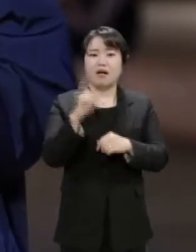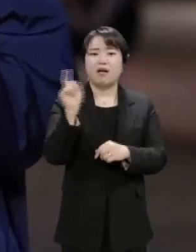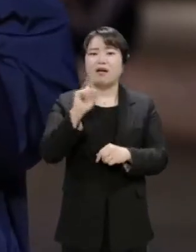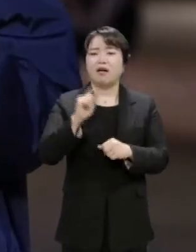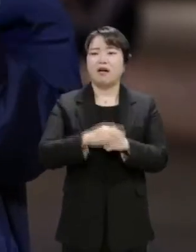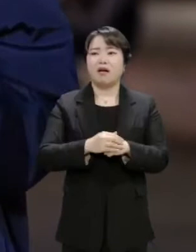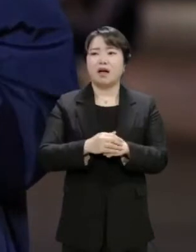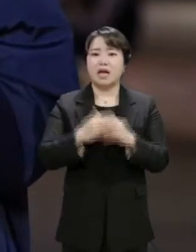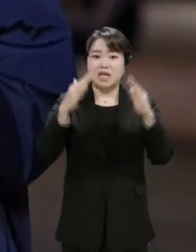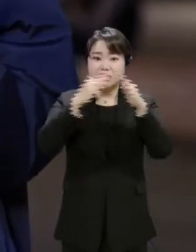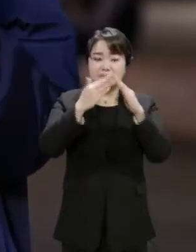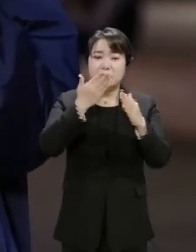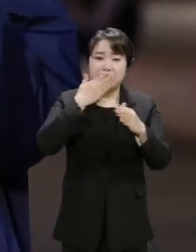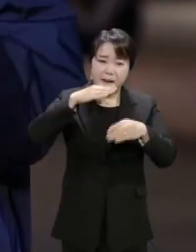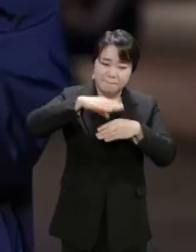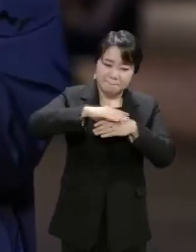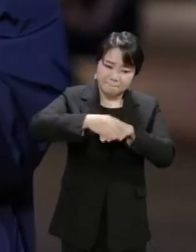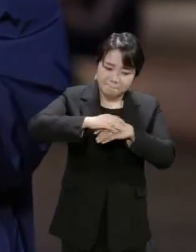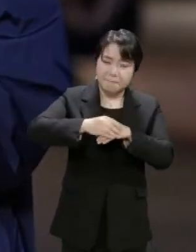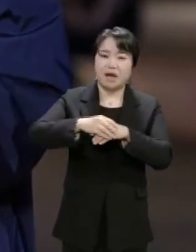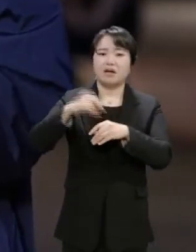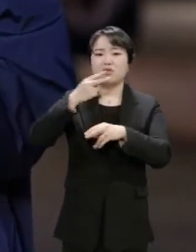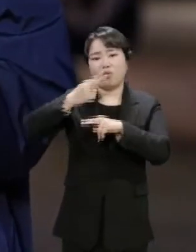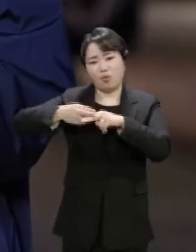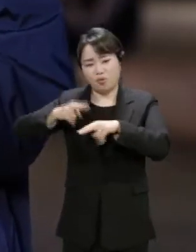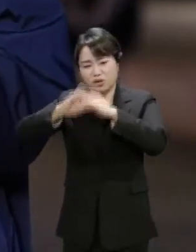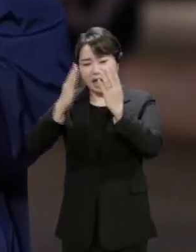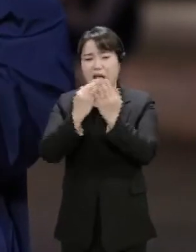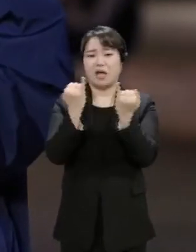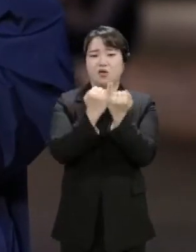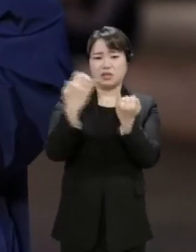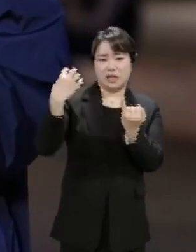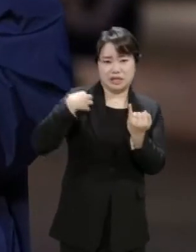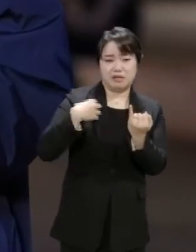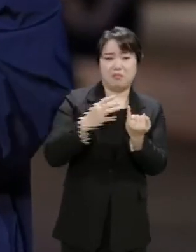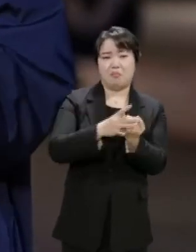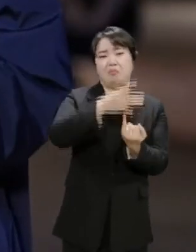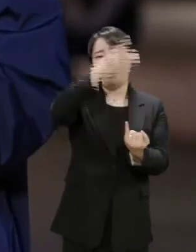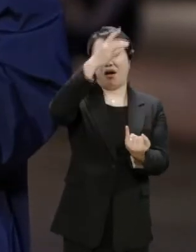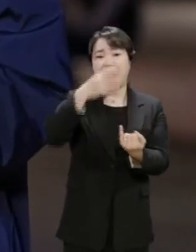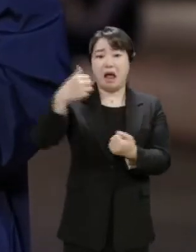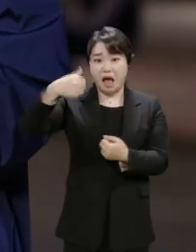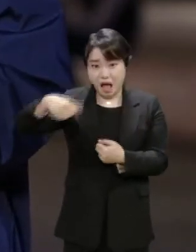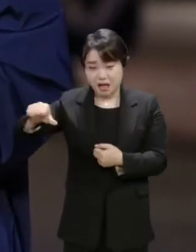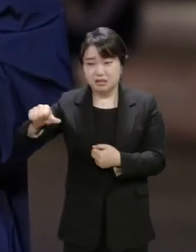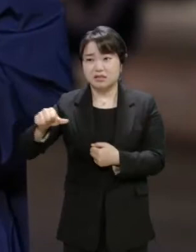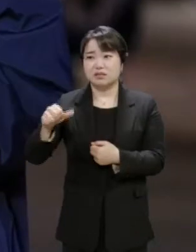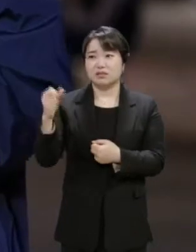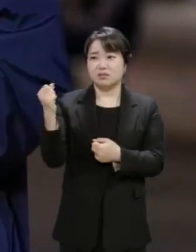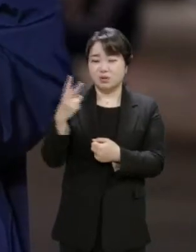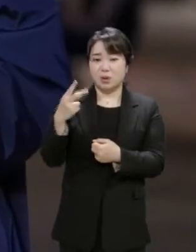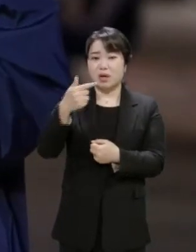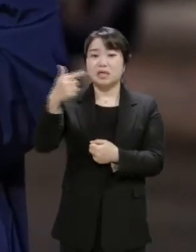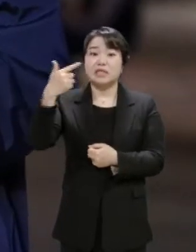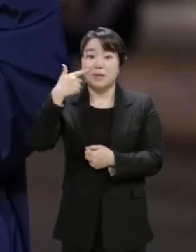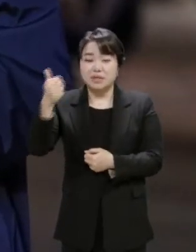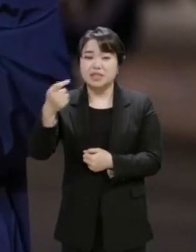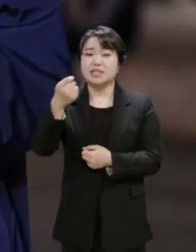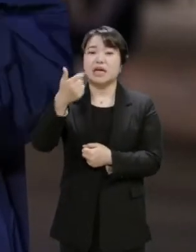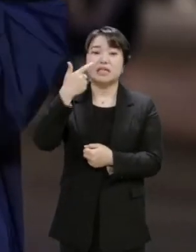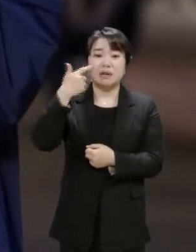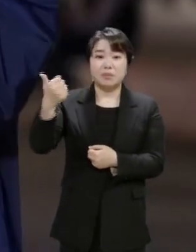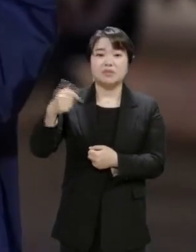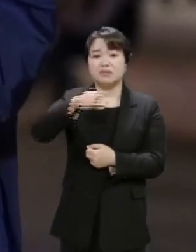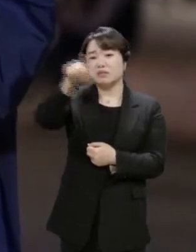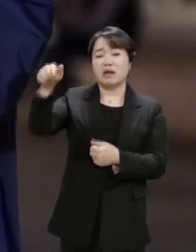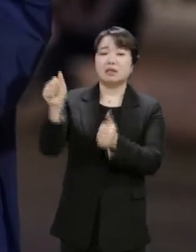뭐 밥을 하거나 이런 건 당연히 여자들이 하고 그게 막 남자 그 아들이랑 뭐 큰아버지, 작은아버지